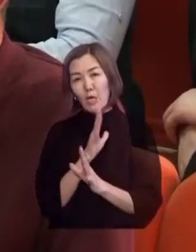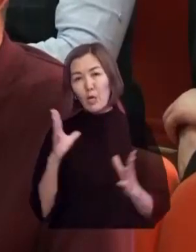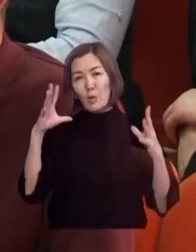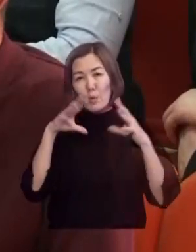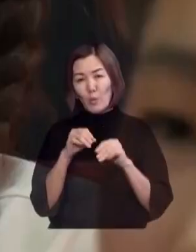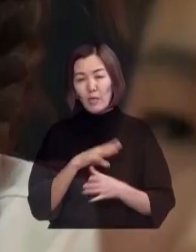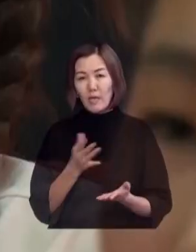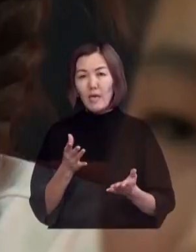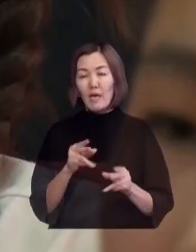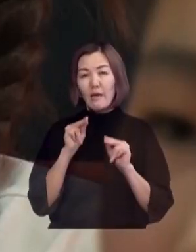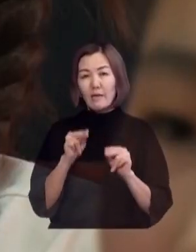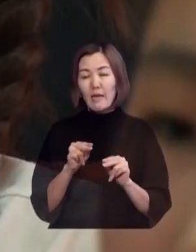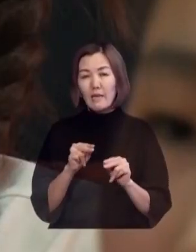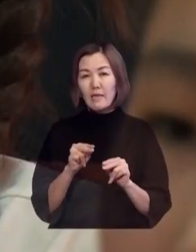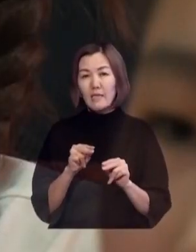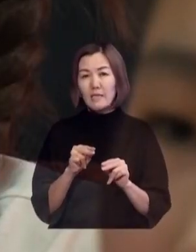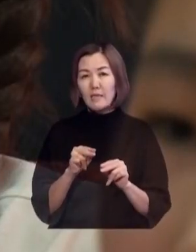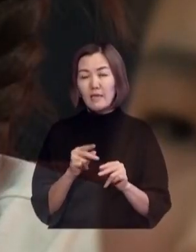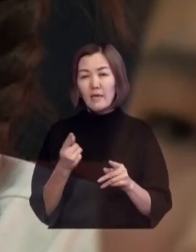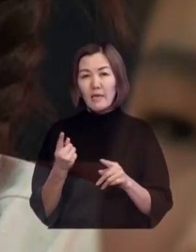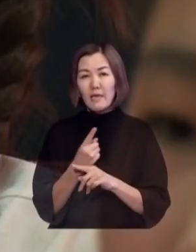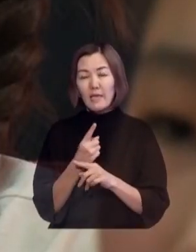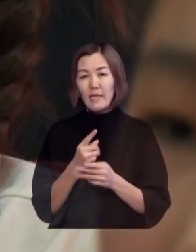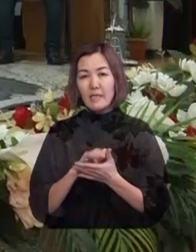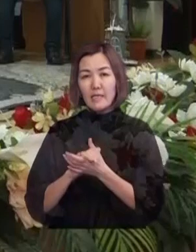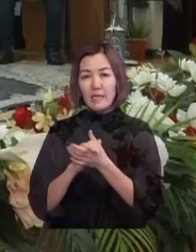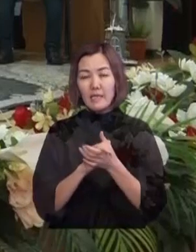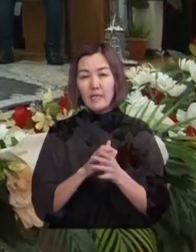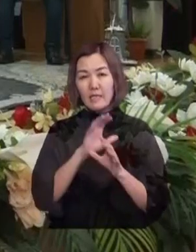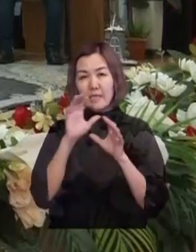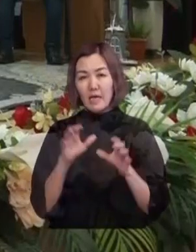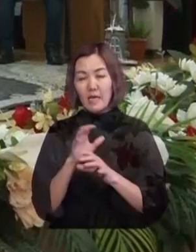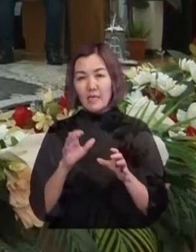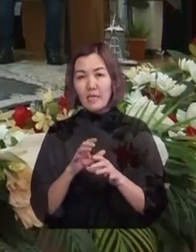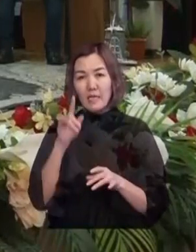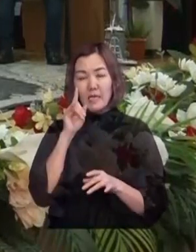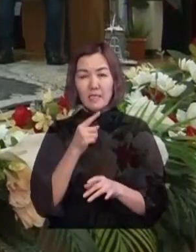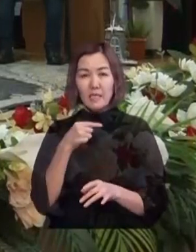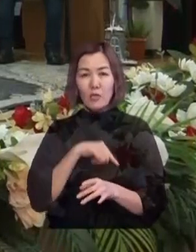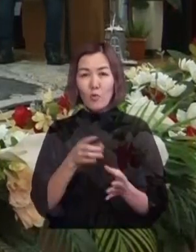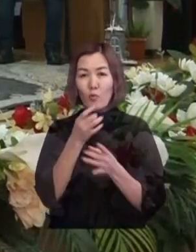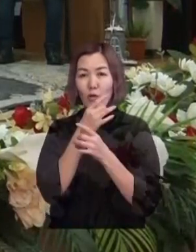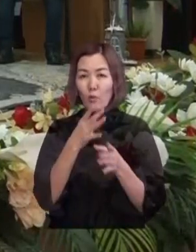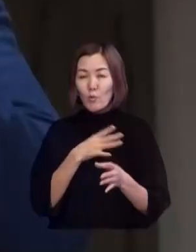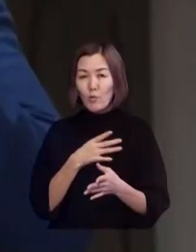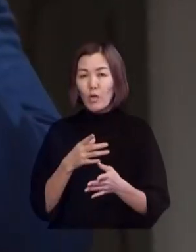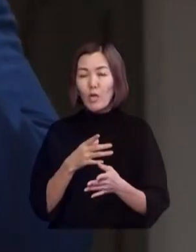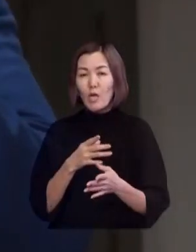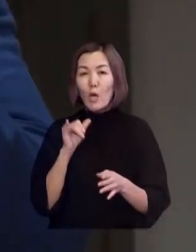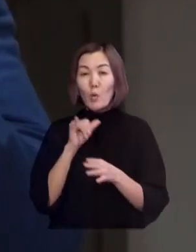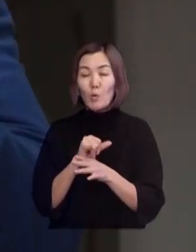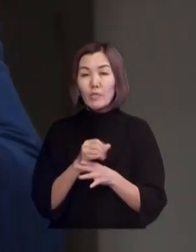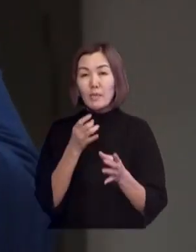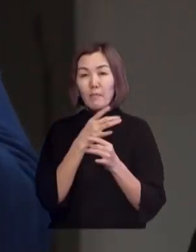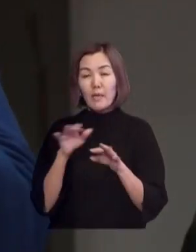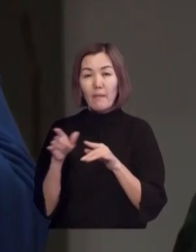где слово и реальность сливаются воедино и вещают о сокровенных истоках казахской духовной культуры. Отметим, что гости